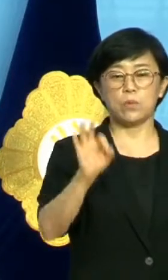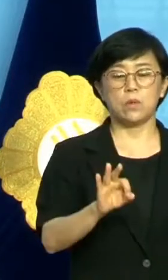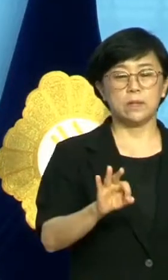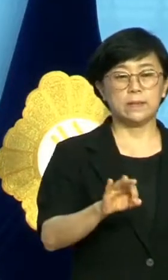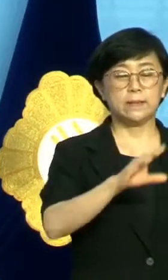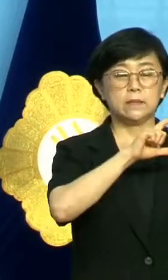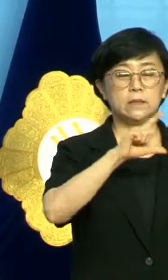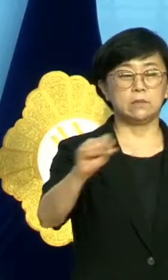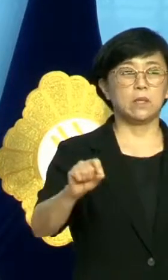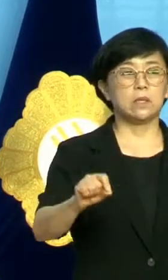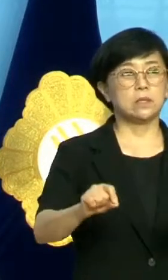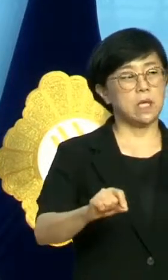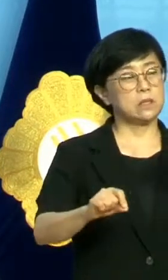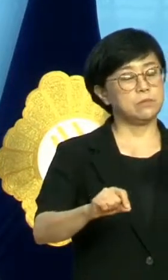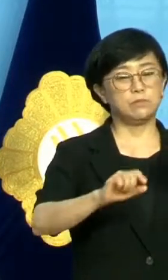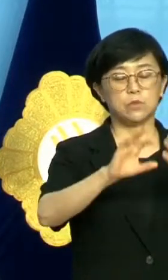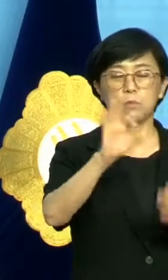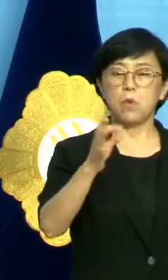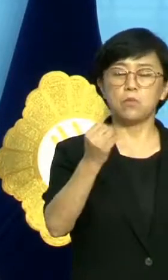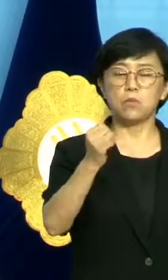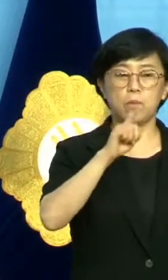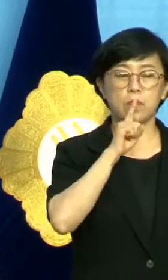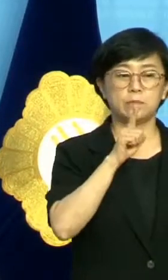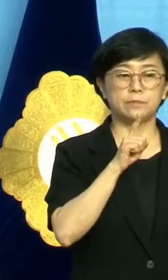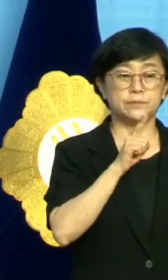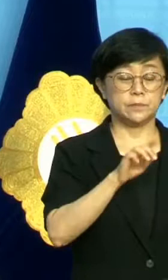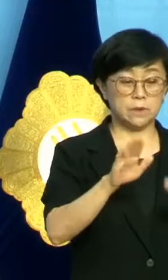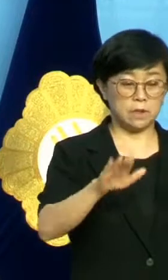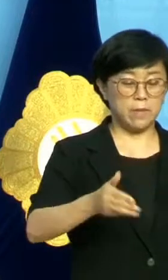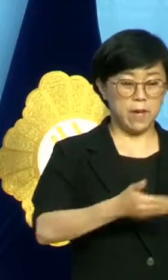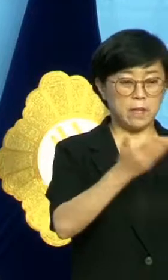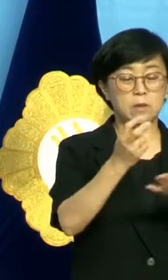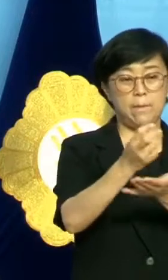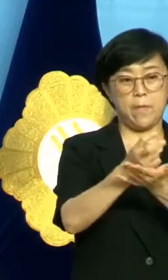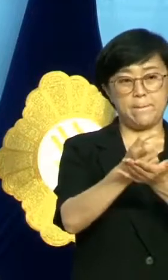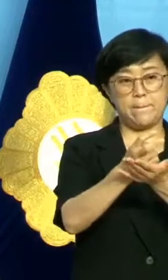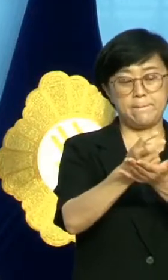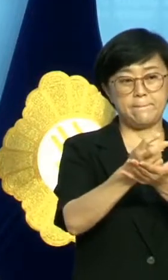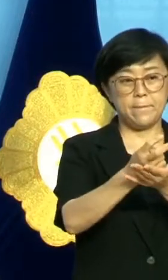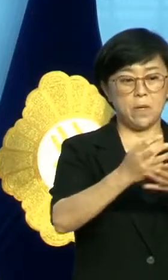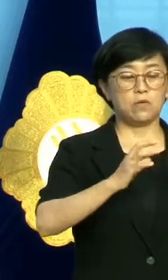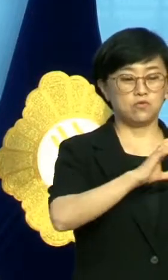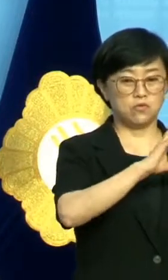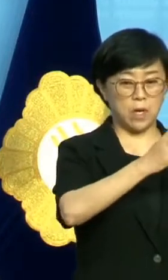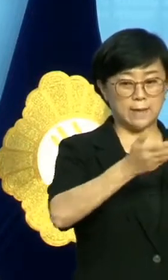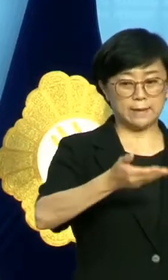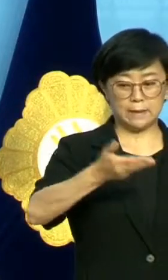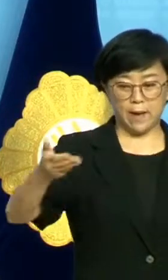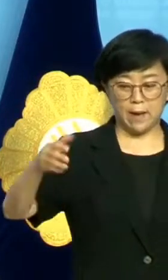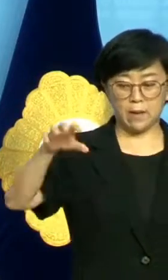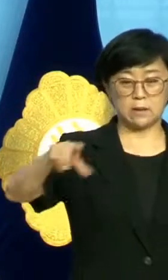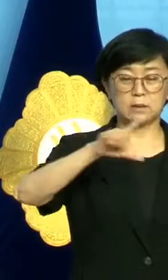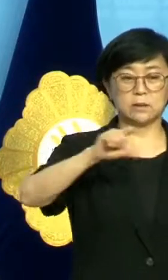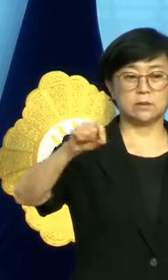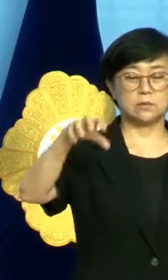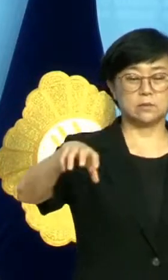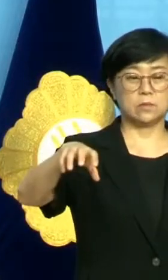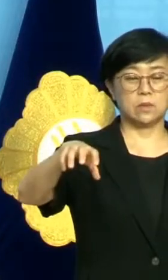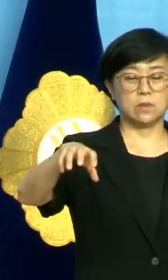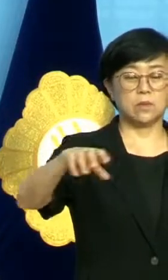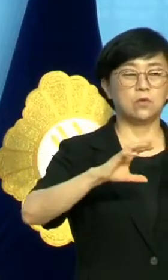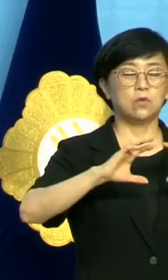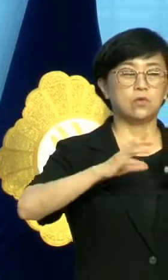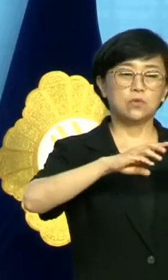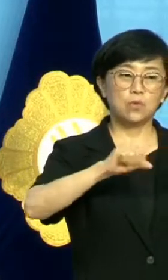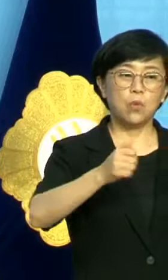47.7% 에 불과합니다 현행 하천법 에 따르면 국가 하천과 지방하천 은 국토교통부